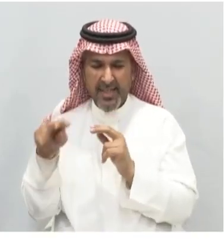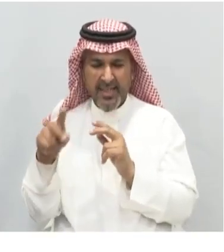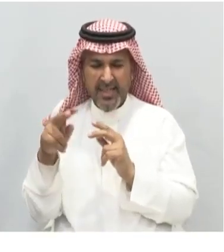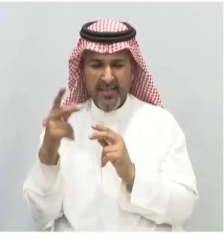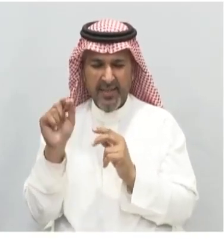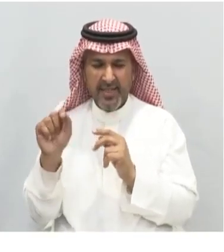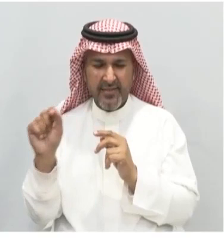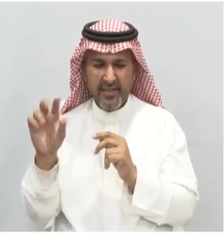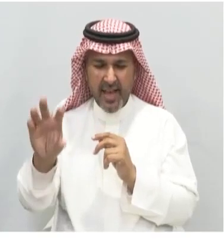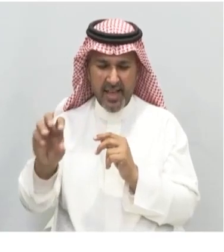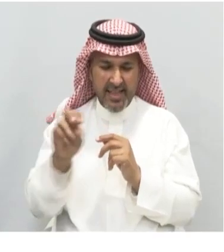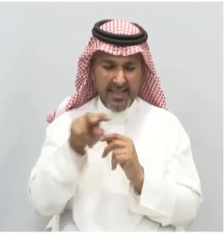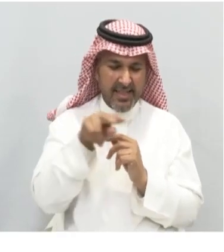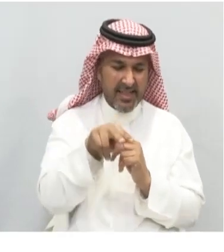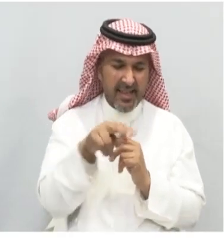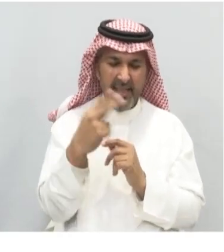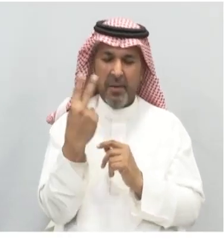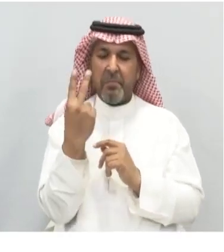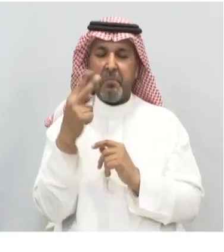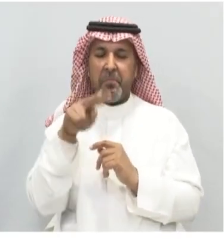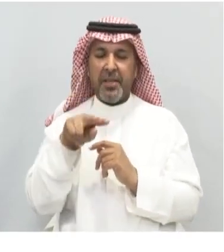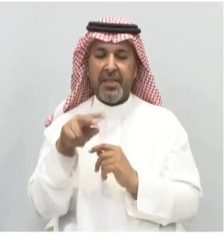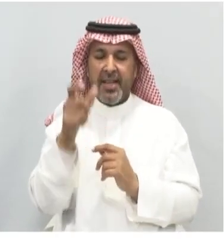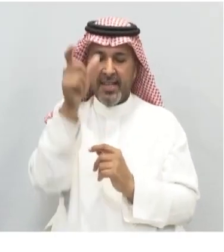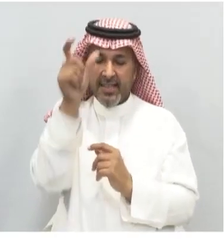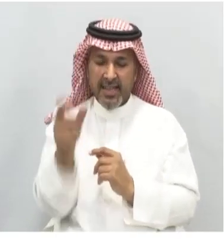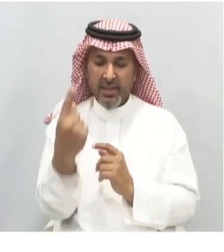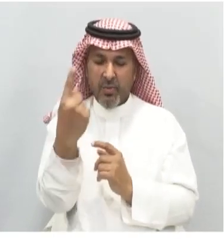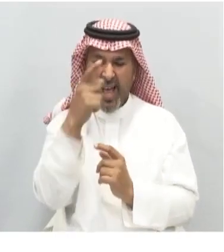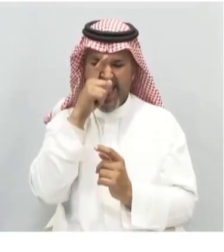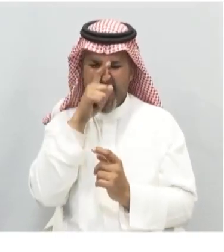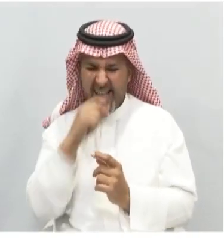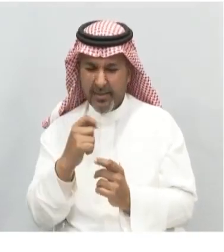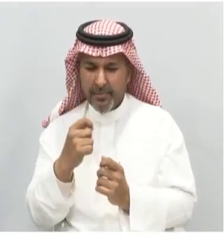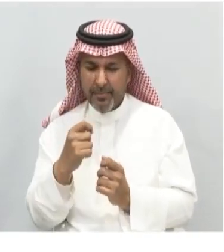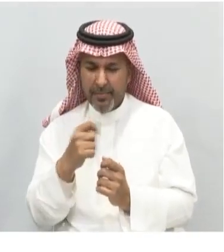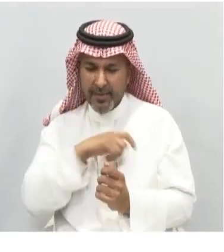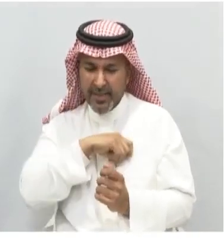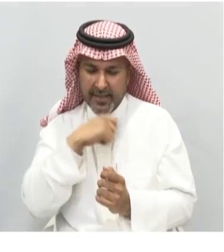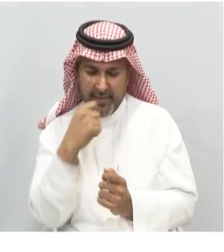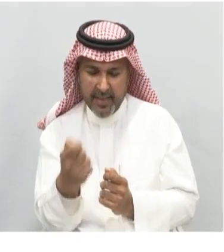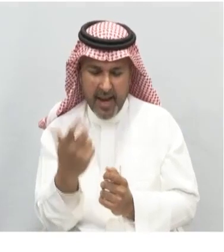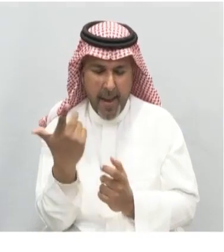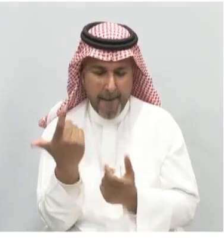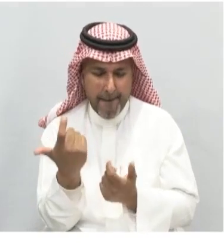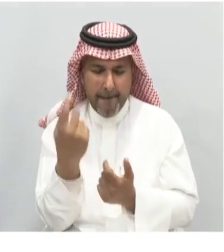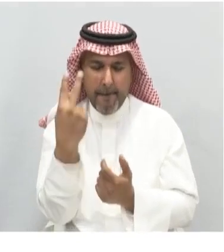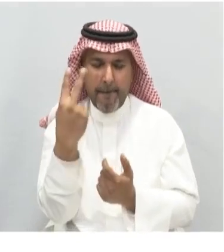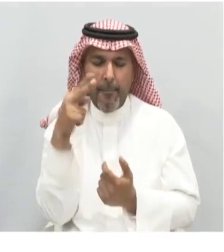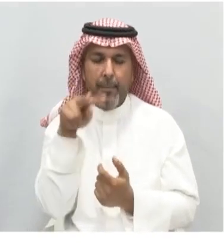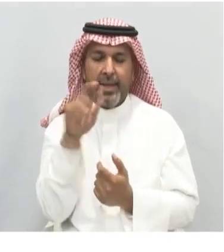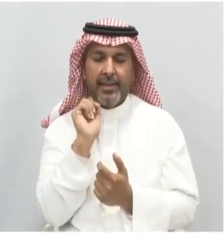بناتي صفرين اذا ساضع هنا صفرين اذا استطيع ان اجيب بارك الله فيكم على السؤال تكلفه النزهه للشخص